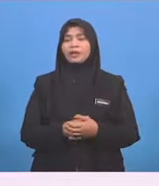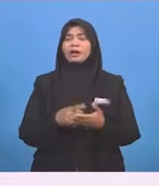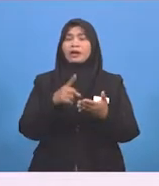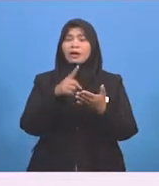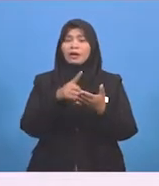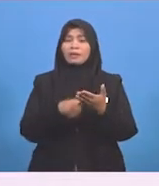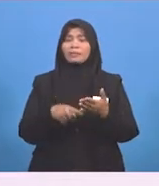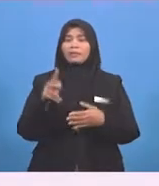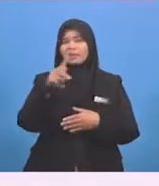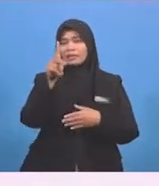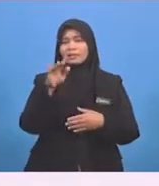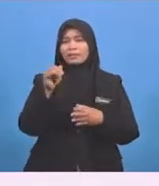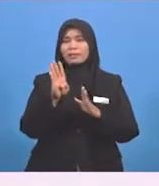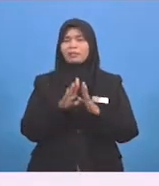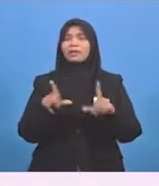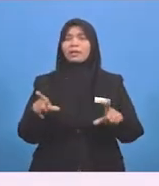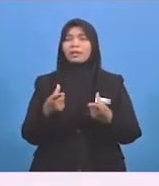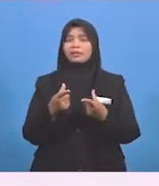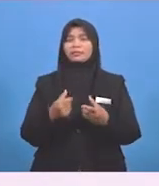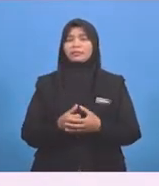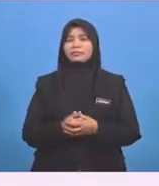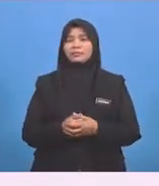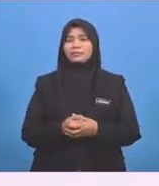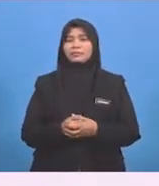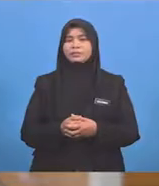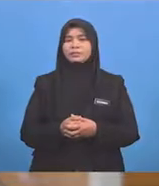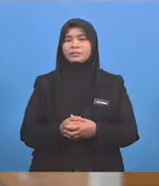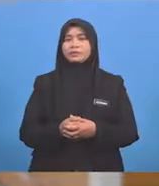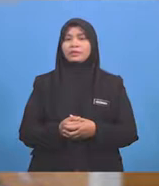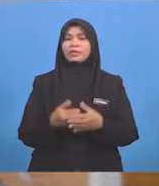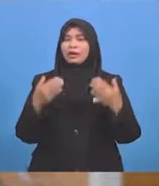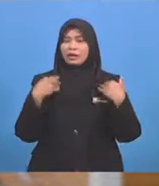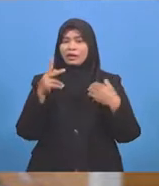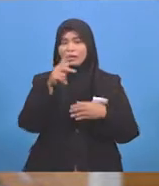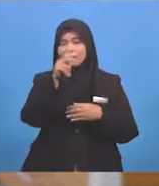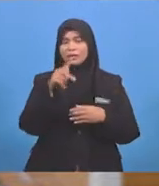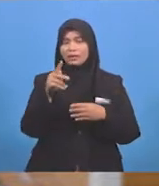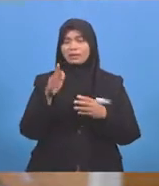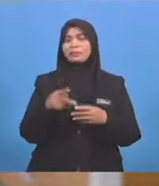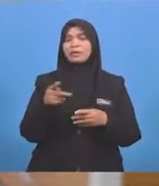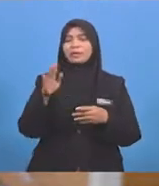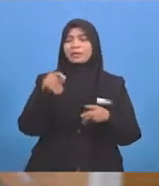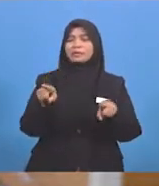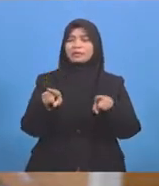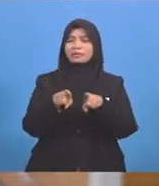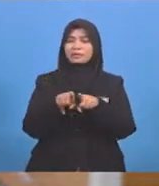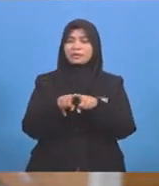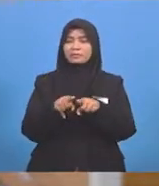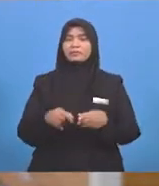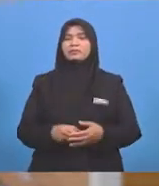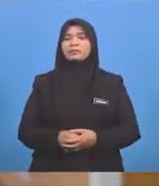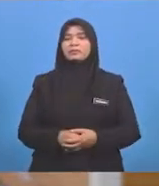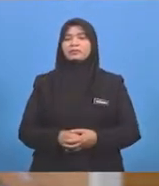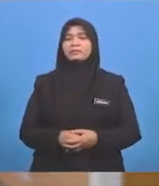Apakah yang berlaku semasa fasa campuran pepejal dan cecair? Adakah perkara yang sama berlaku semasa fasa campuran cecair